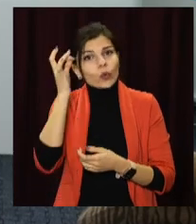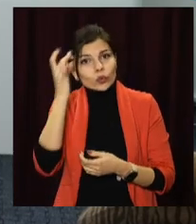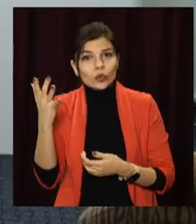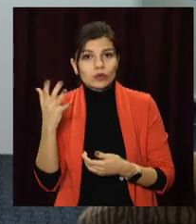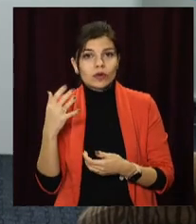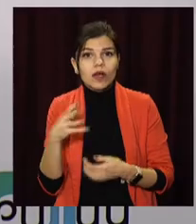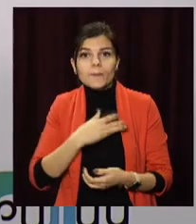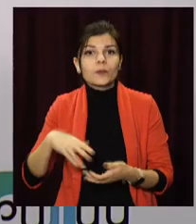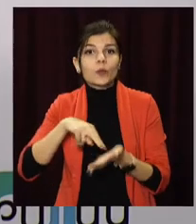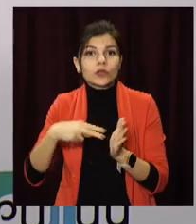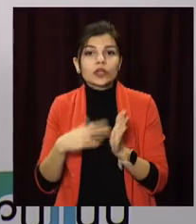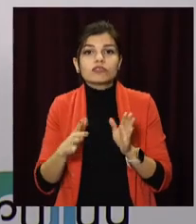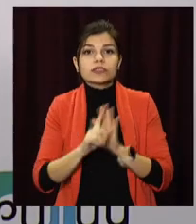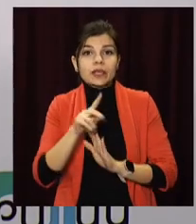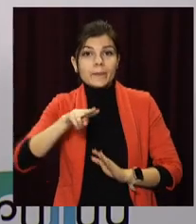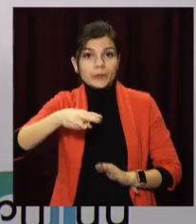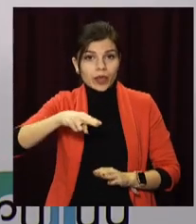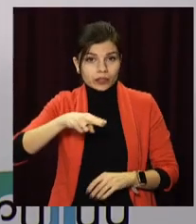Ми плануємо вже з п'ятниці,